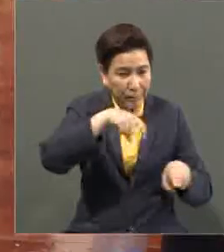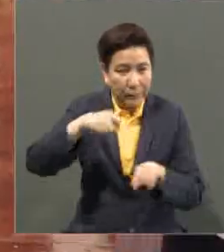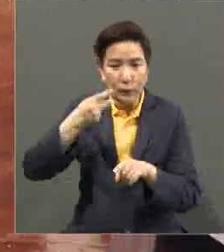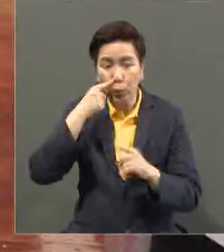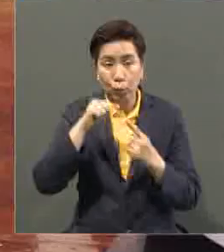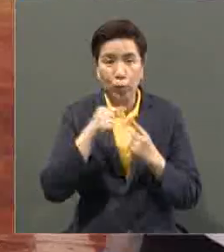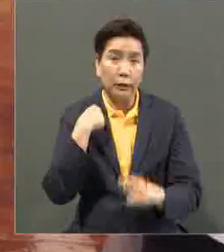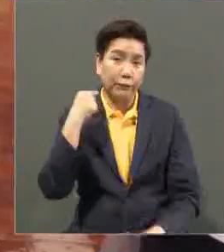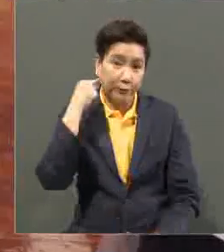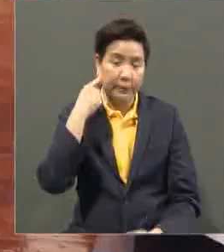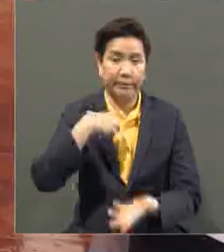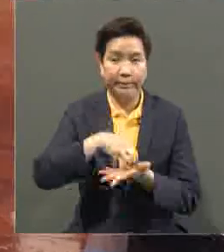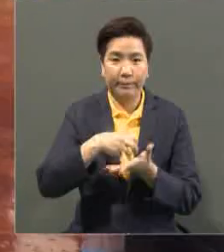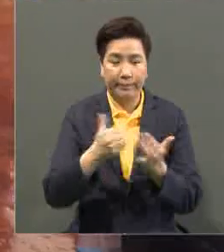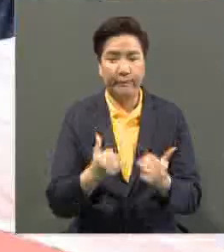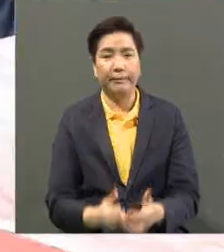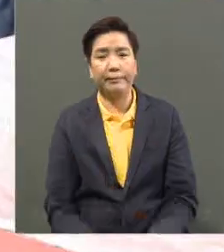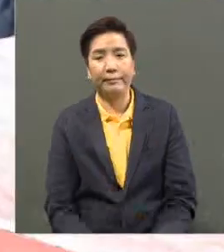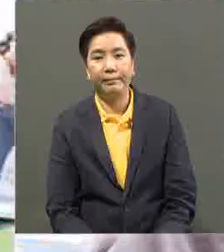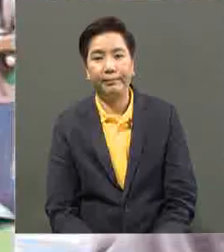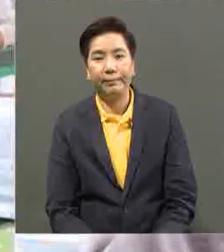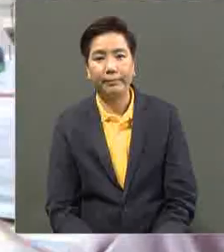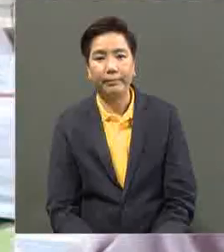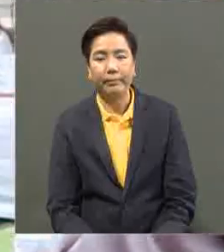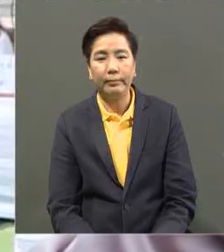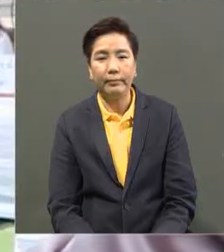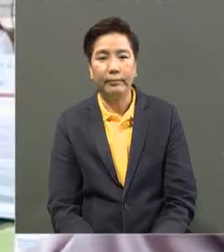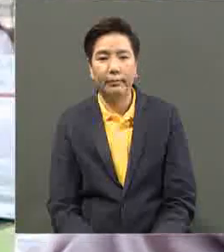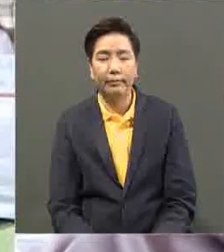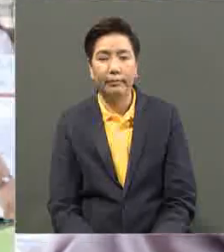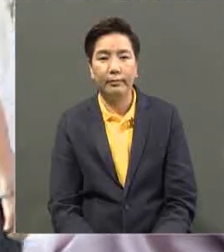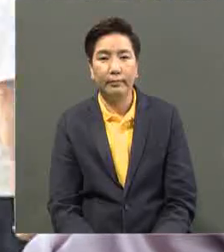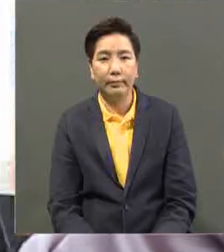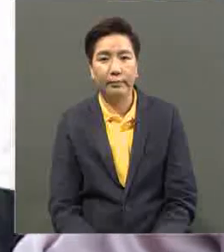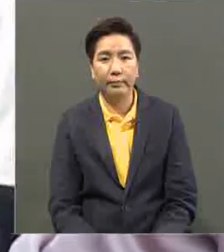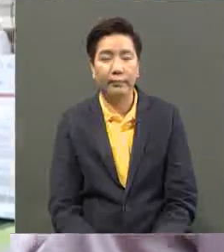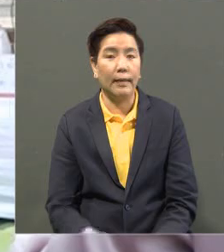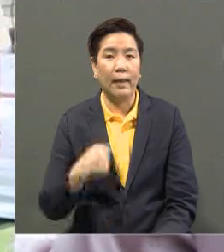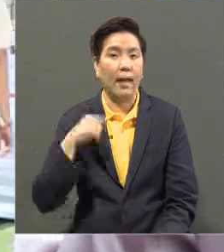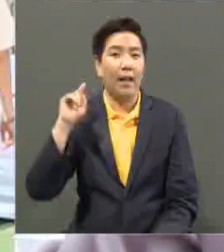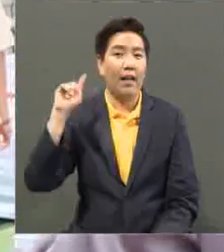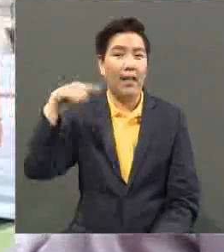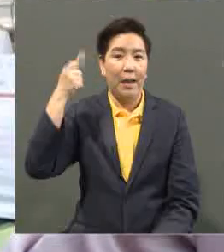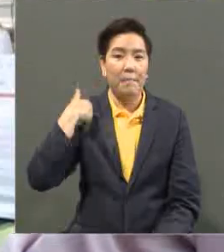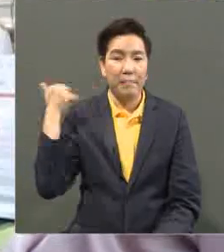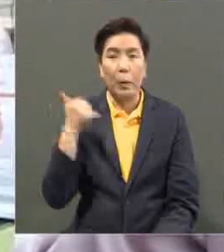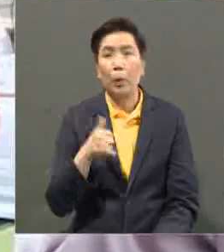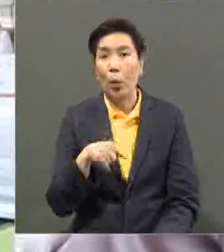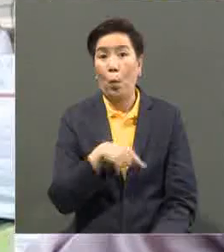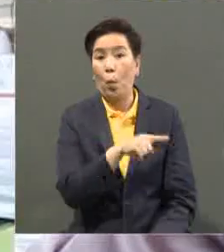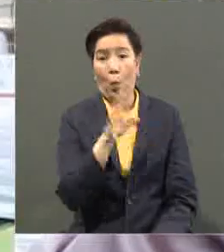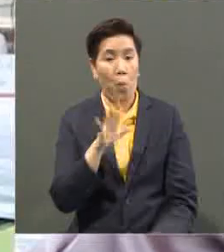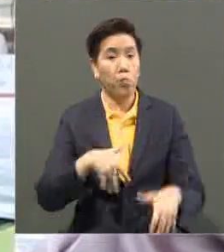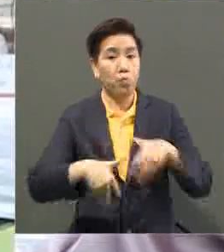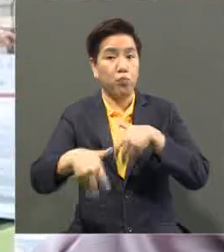ลองฟังเสียงบางช่วงบางตอนดูครับอครั้งแรกที่มาครับพี่มาก็คึกคึกืนี่ครับ